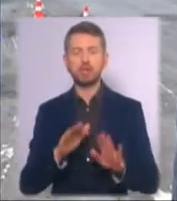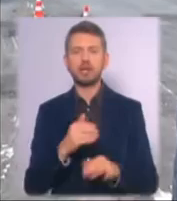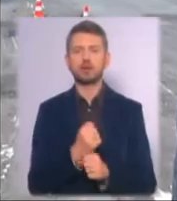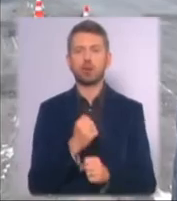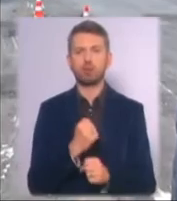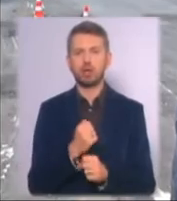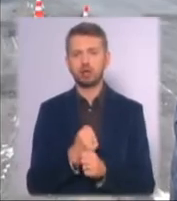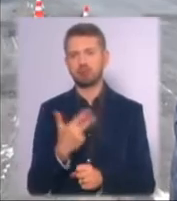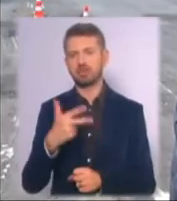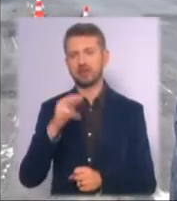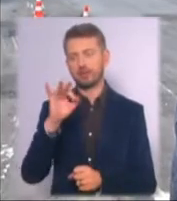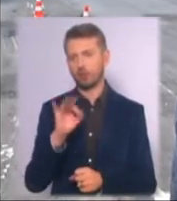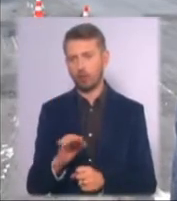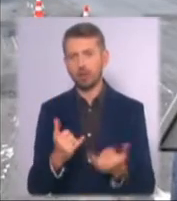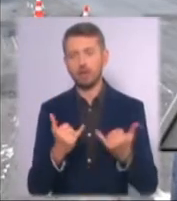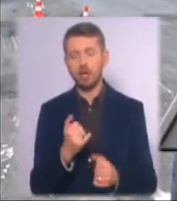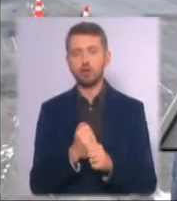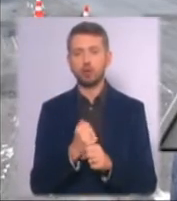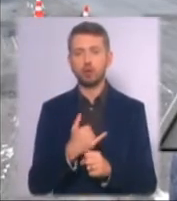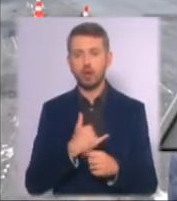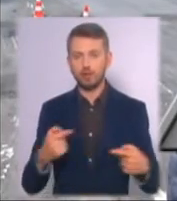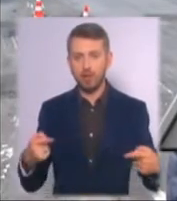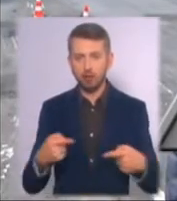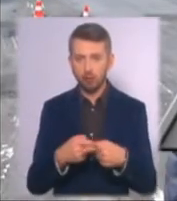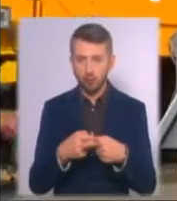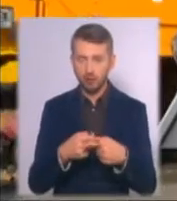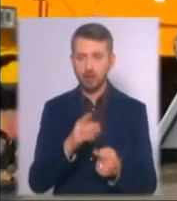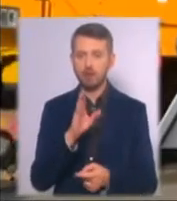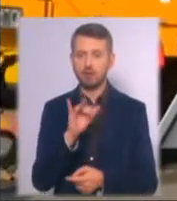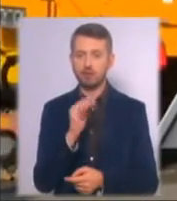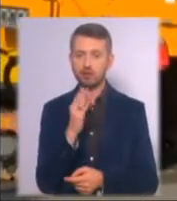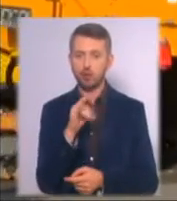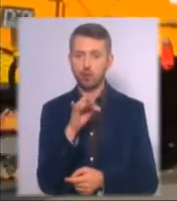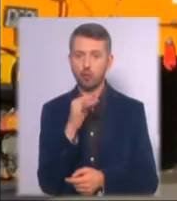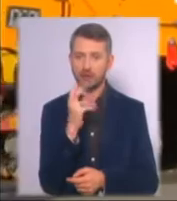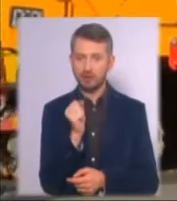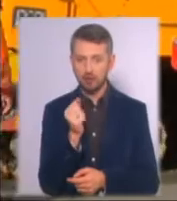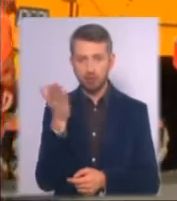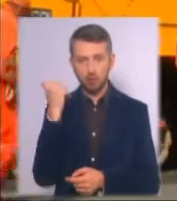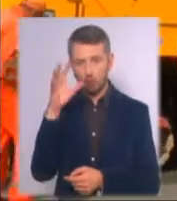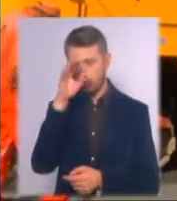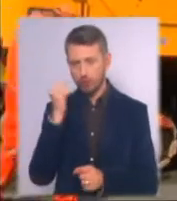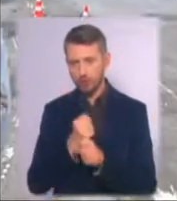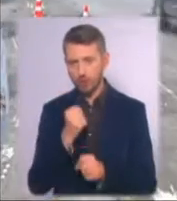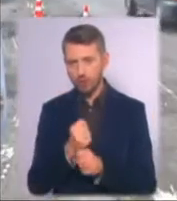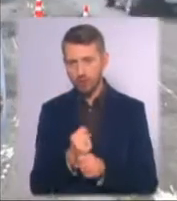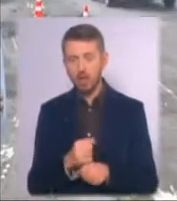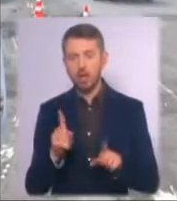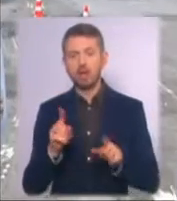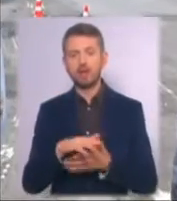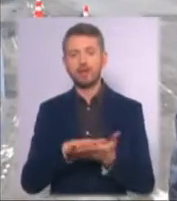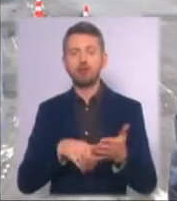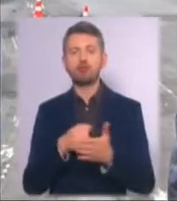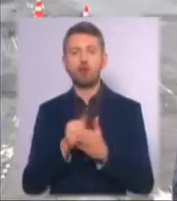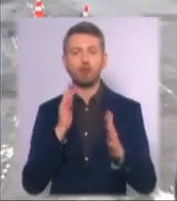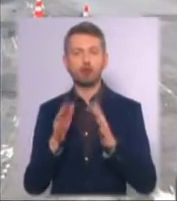скажімо, десь третю частину. Зараз зроблений в нас перехрестя Вижгородська, це минулої ночі робили. І далі ще до проспекту Свободи в нас